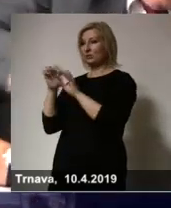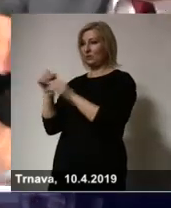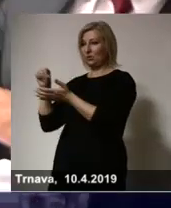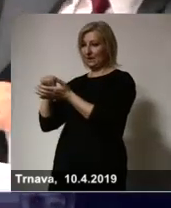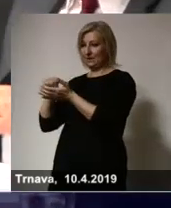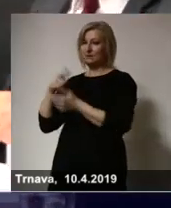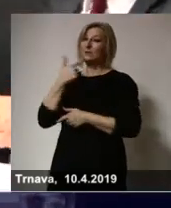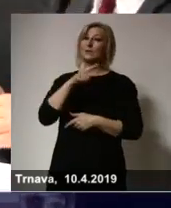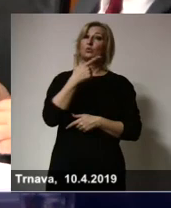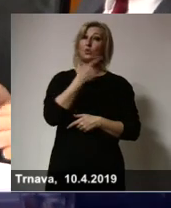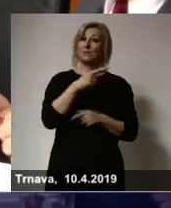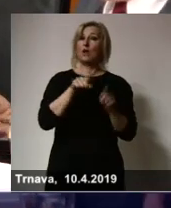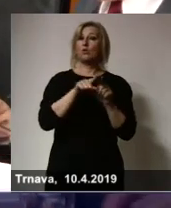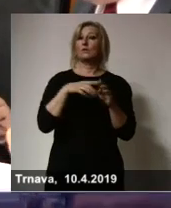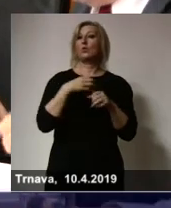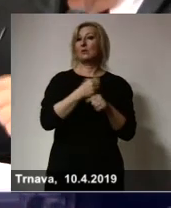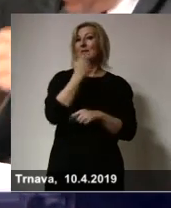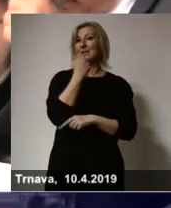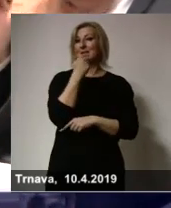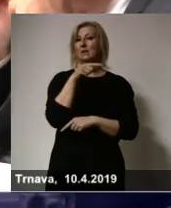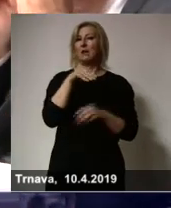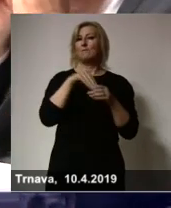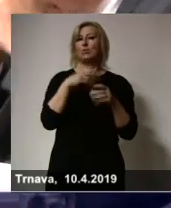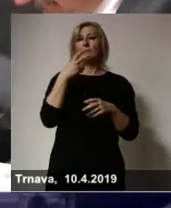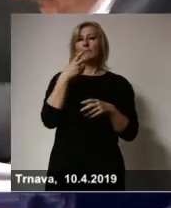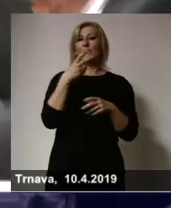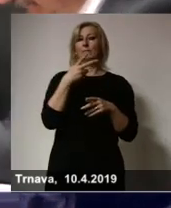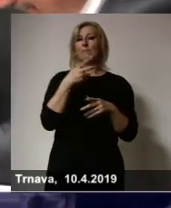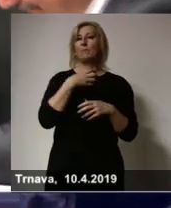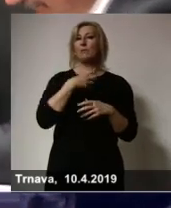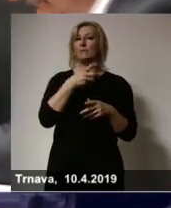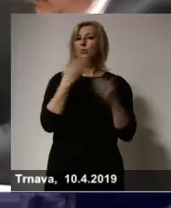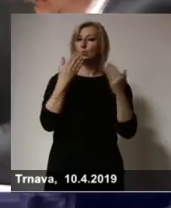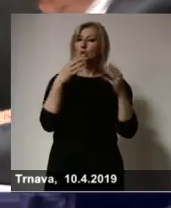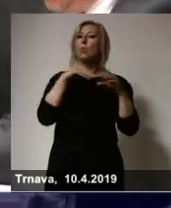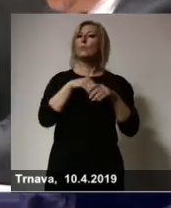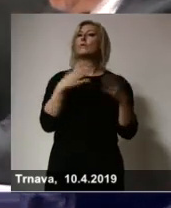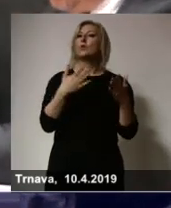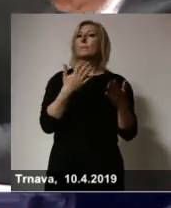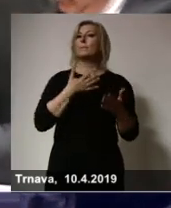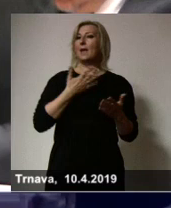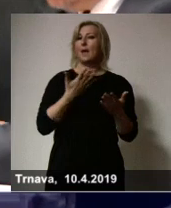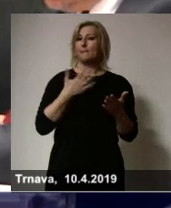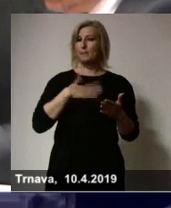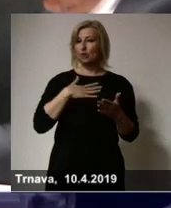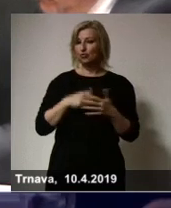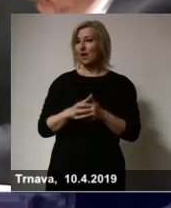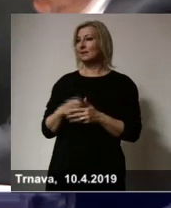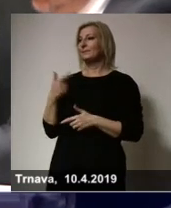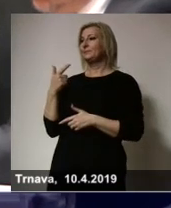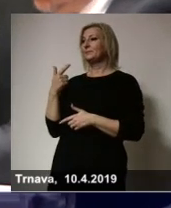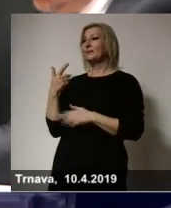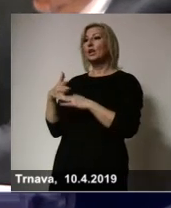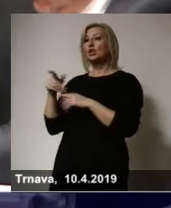202. návrh na vymenovanie do funkcie riaditeľa Balneologického múzea Imricha Wintera v Piešťanoch. Číslo 203, návrh na vymenovanie do